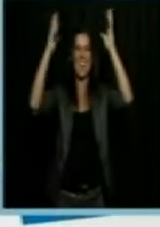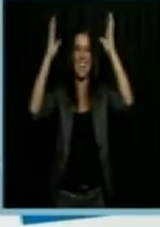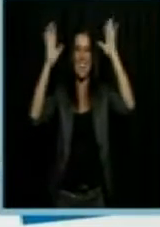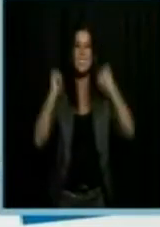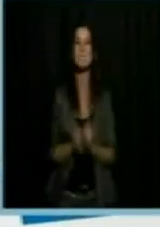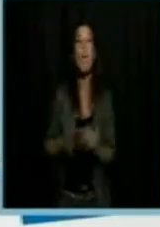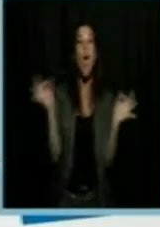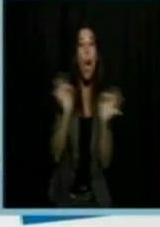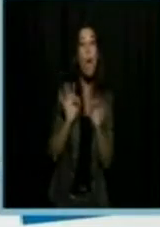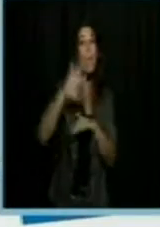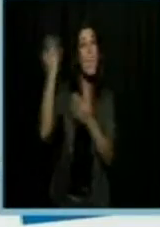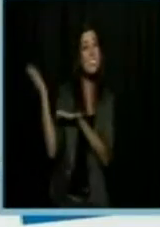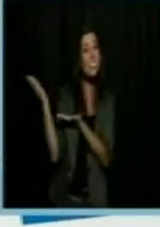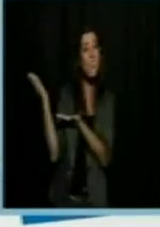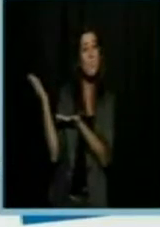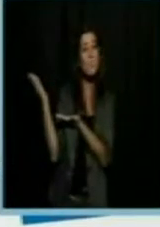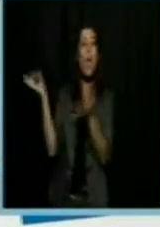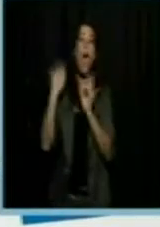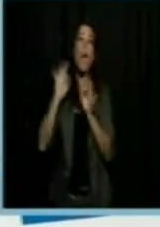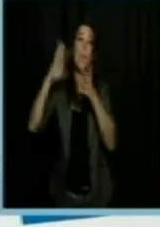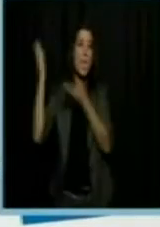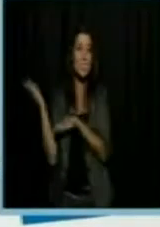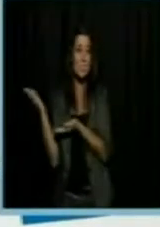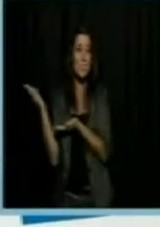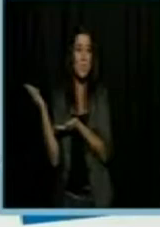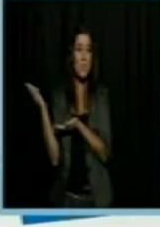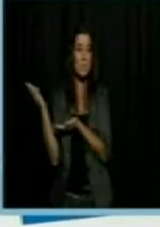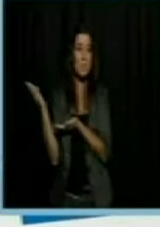O anche questo. O anche questo.